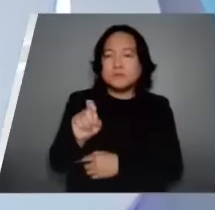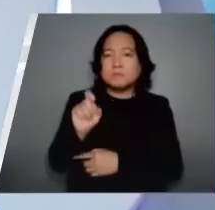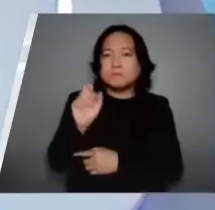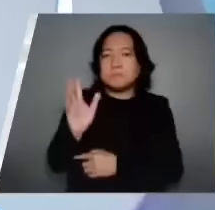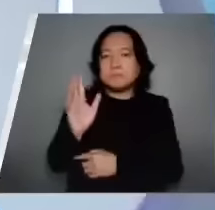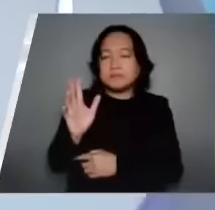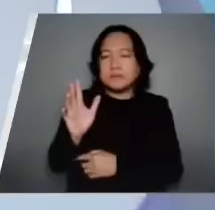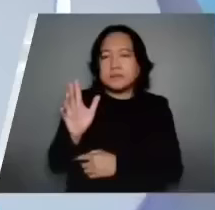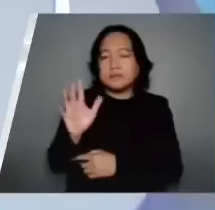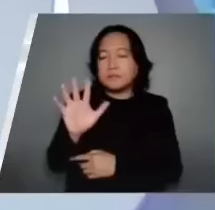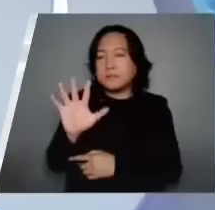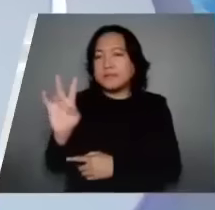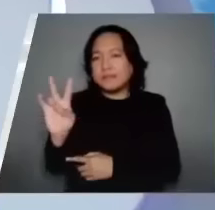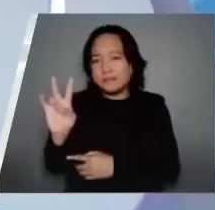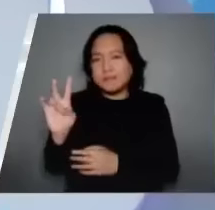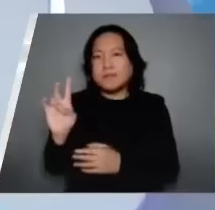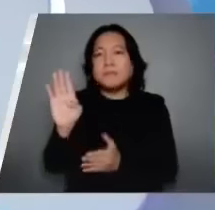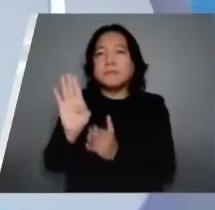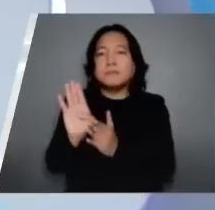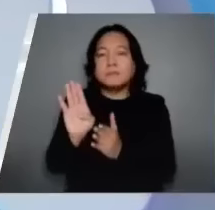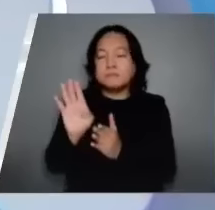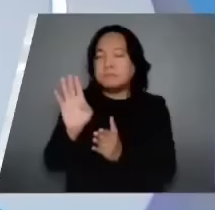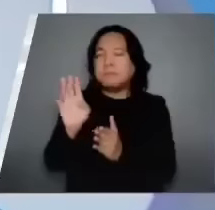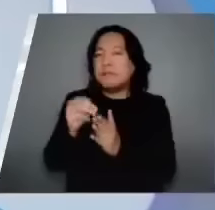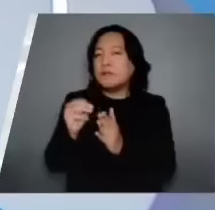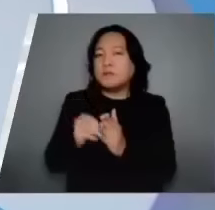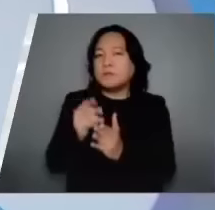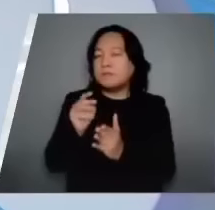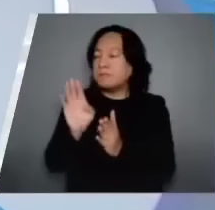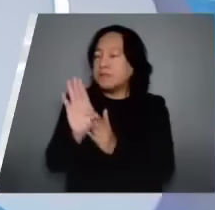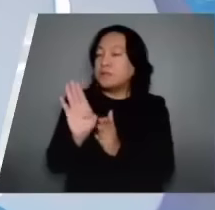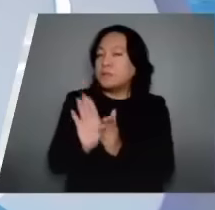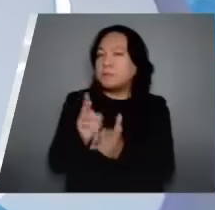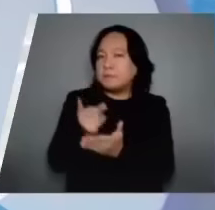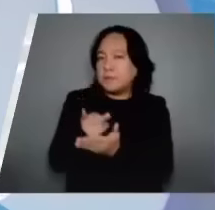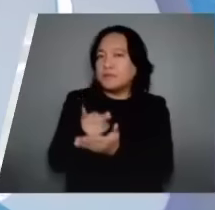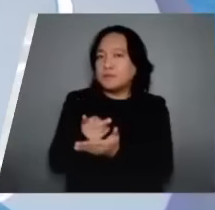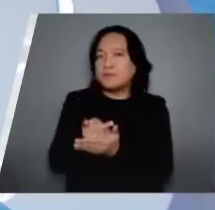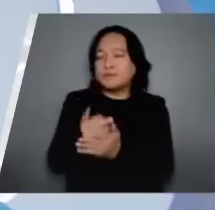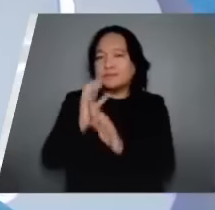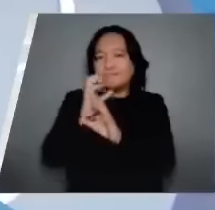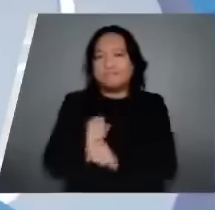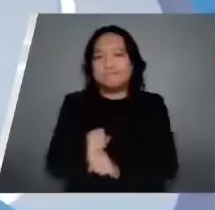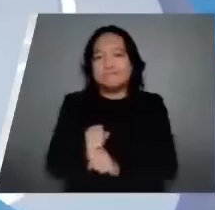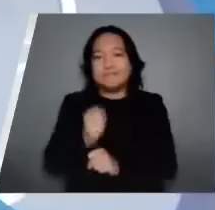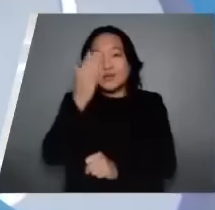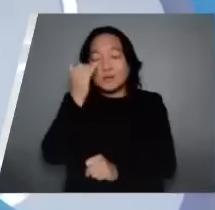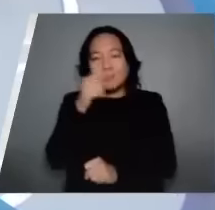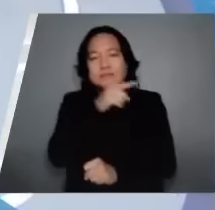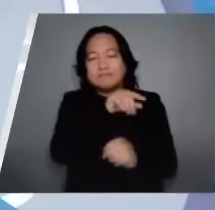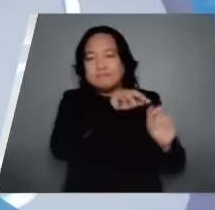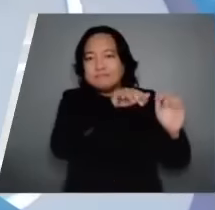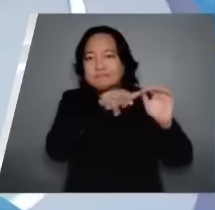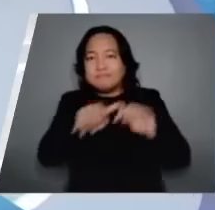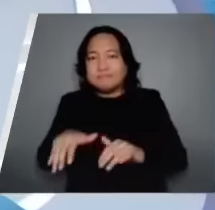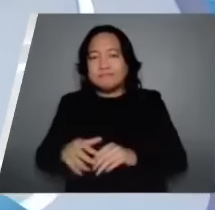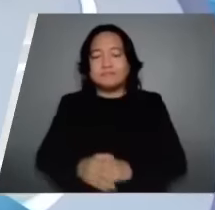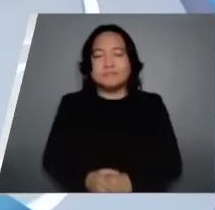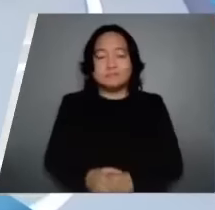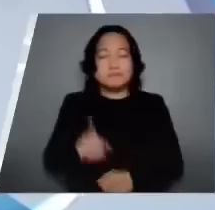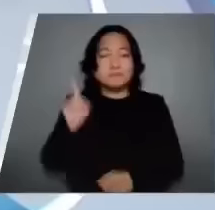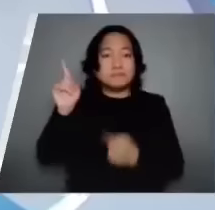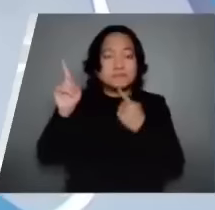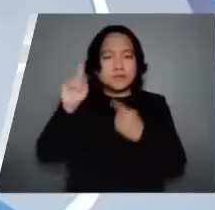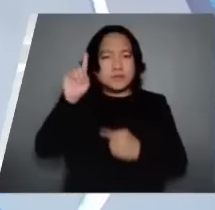kita. Ang target ng gobyerno ngayong taon, 7.7 million international visitors. At para marating yan, isa sa mga